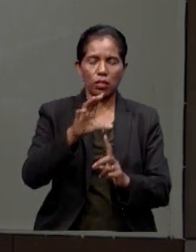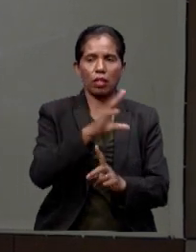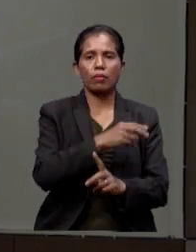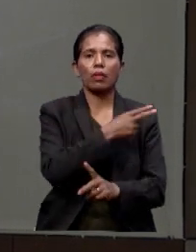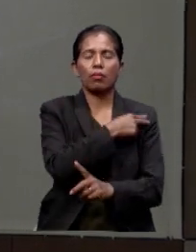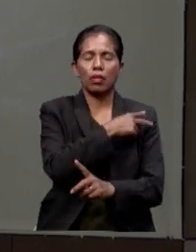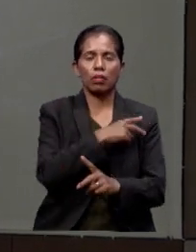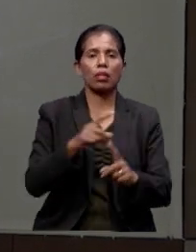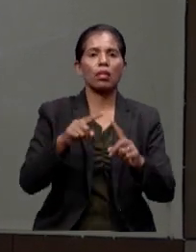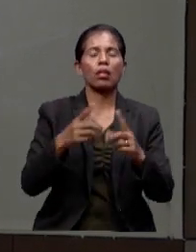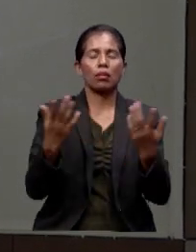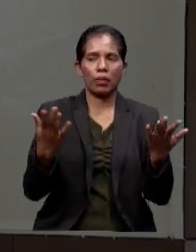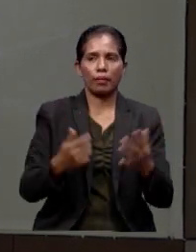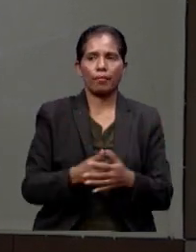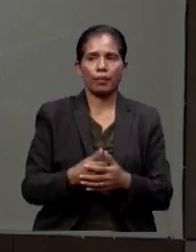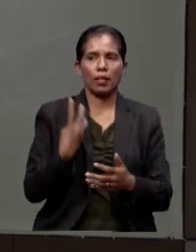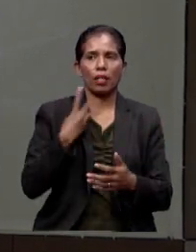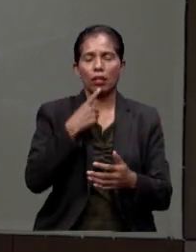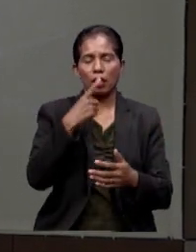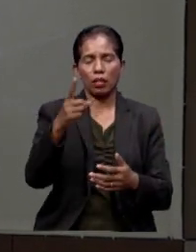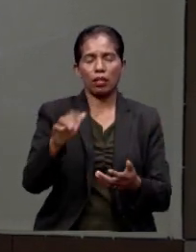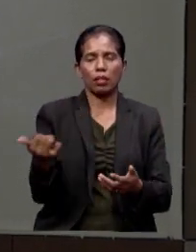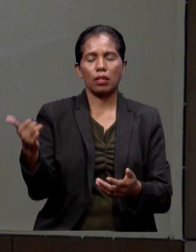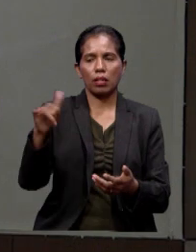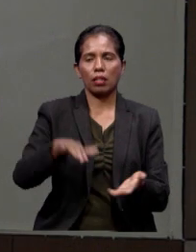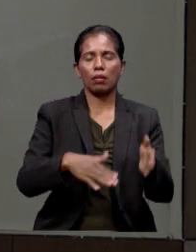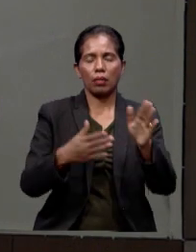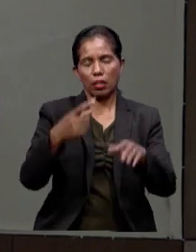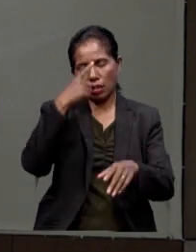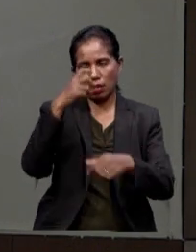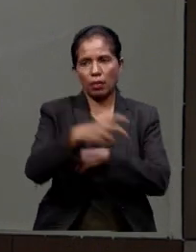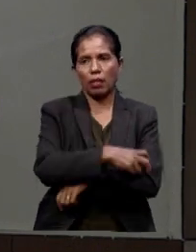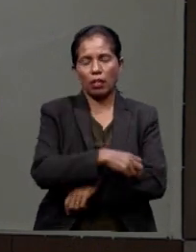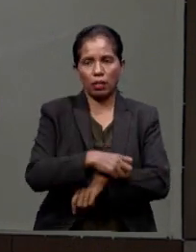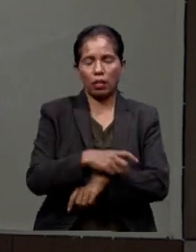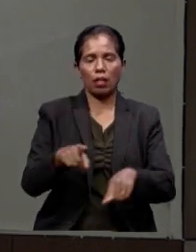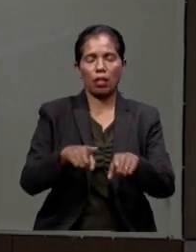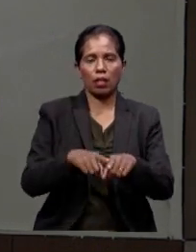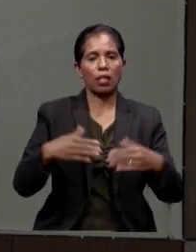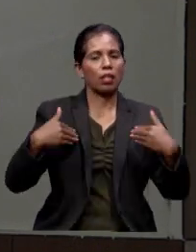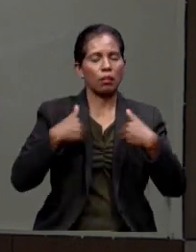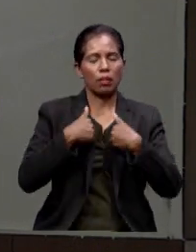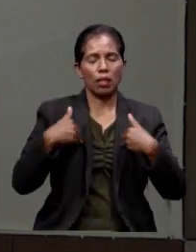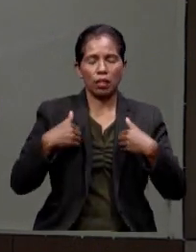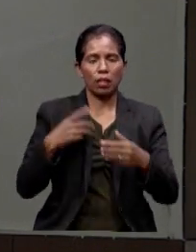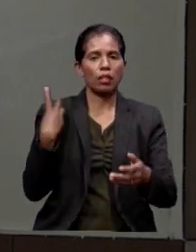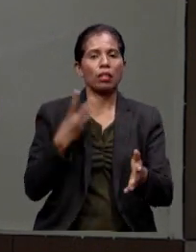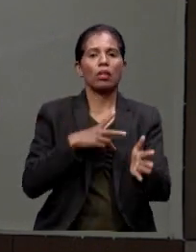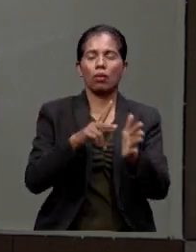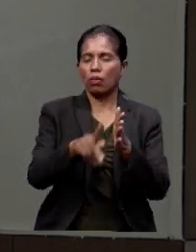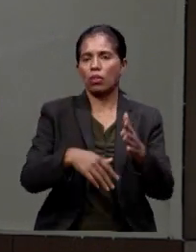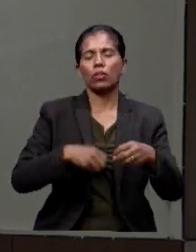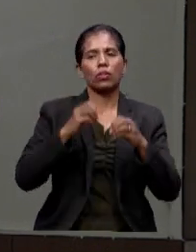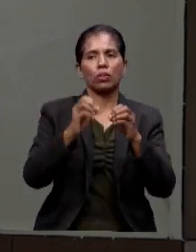enbe. Gak anggap sirane mati tambah nauk, gak hanya sa animal ide itu oho, khusus